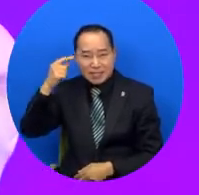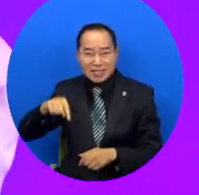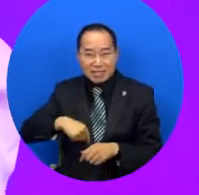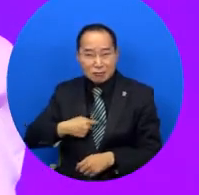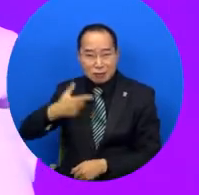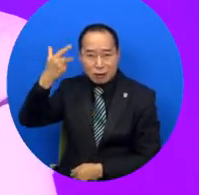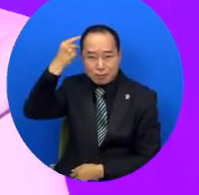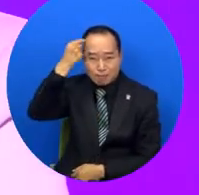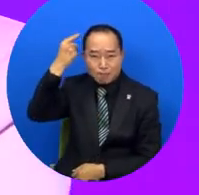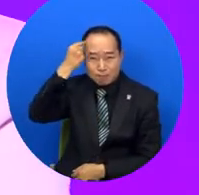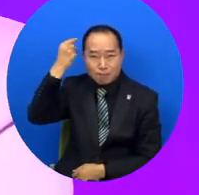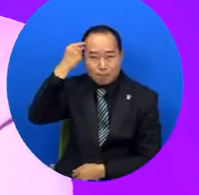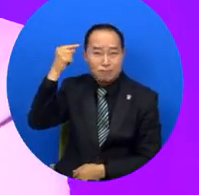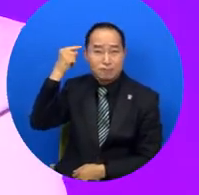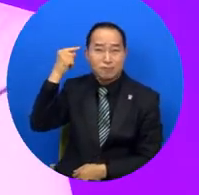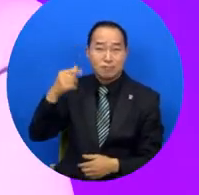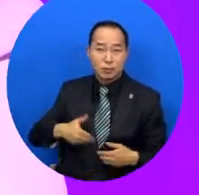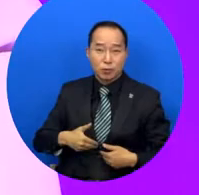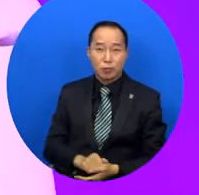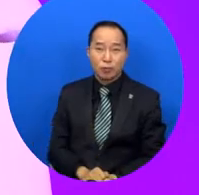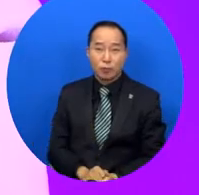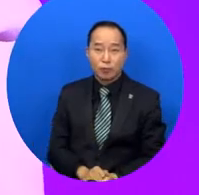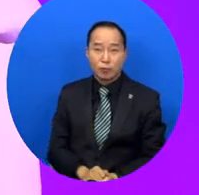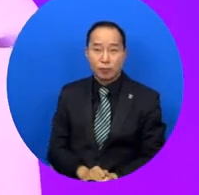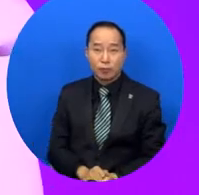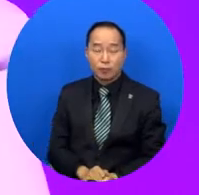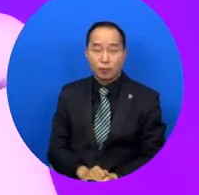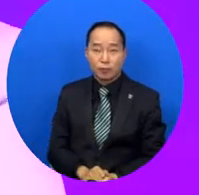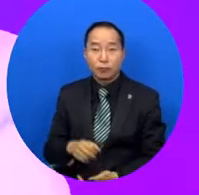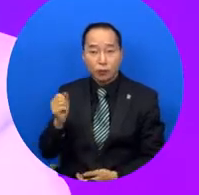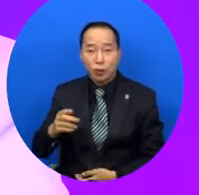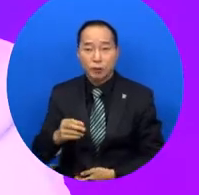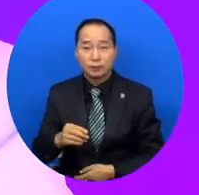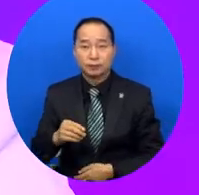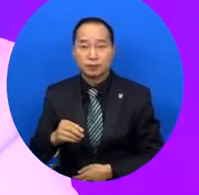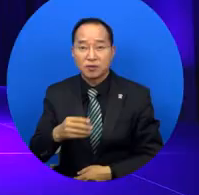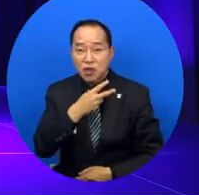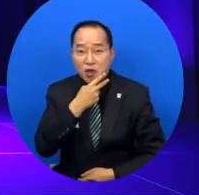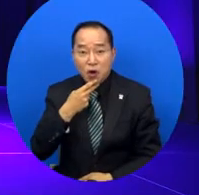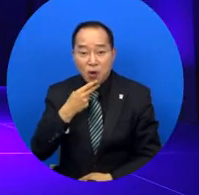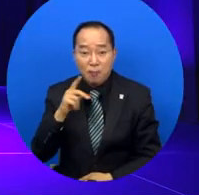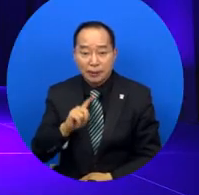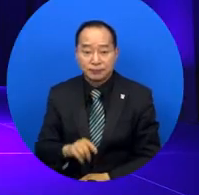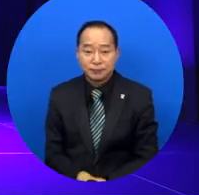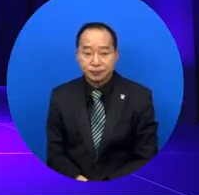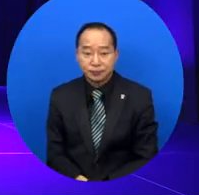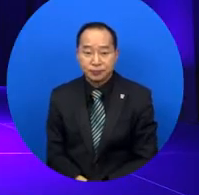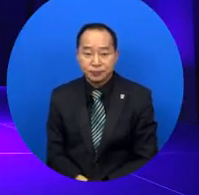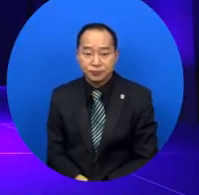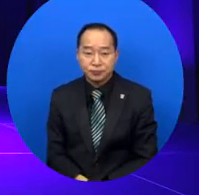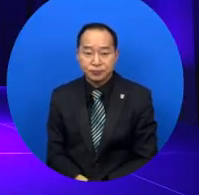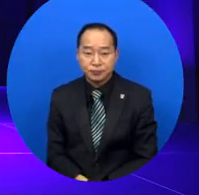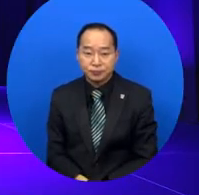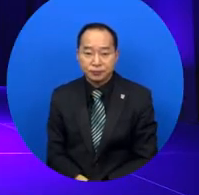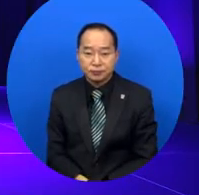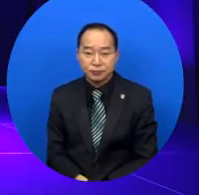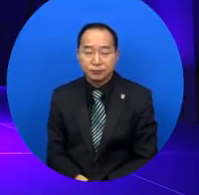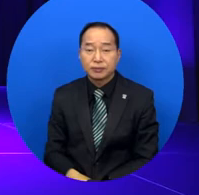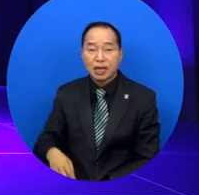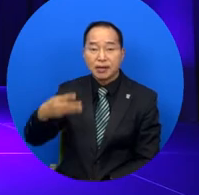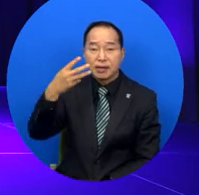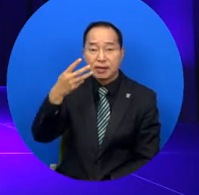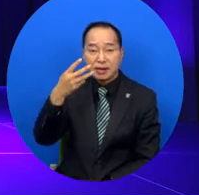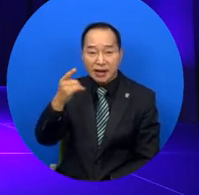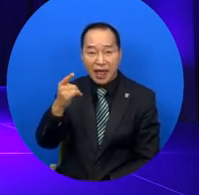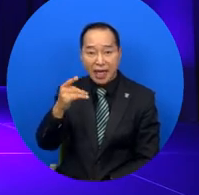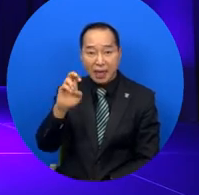그냥 생각 안 나. 억지로 해야 돼요. 이게 굉장히 비슷한 얘기인데 이런 말이 또 있어요. When life gives you